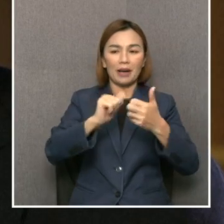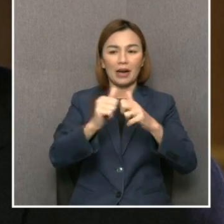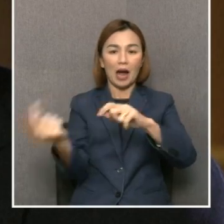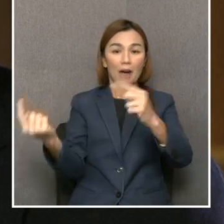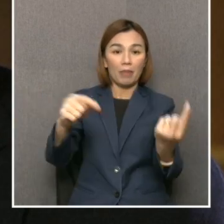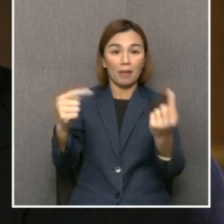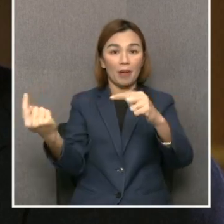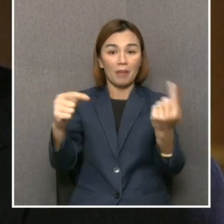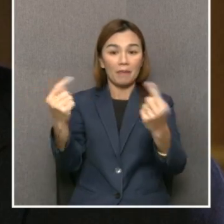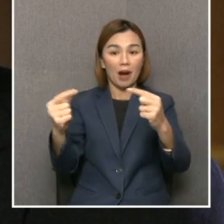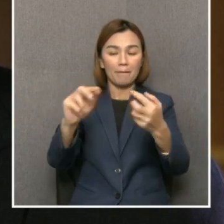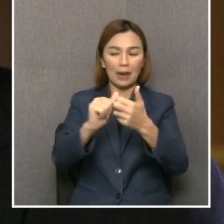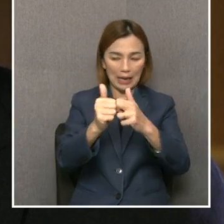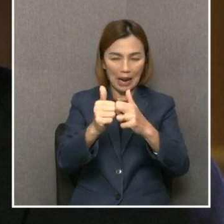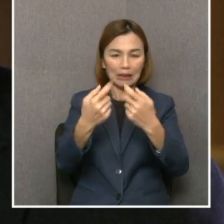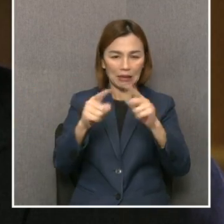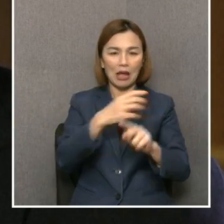ทางด้านภูมิรัฐศาสตร์ค่ะ